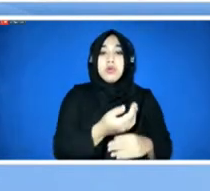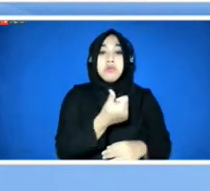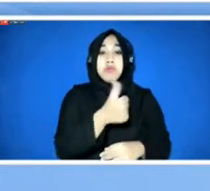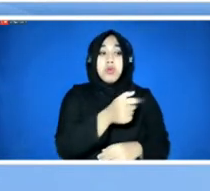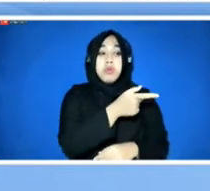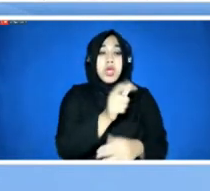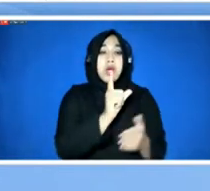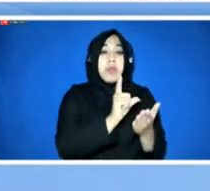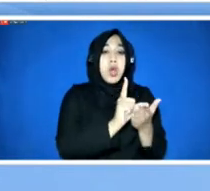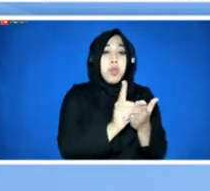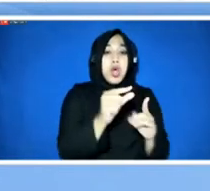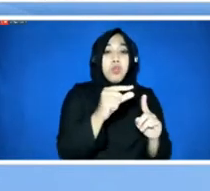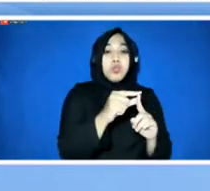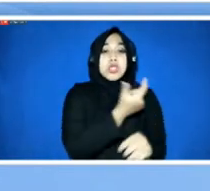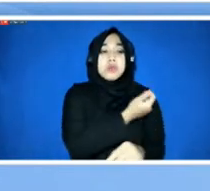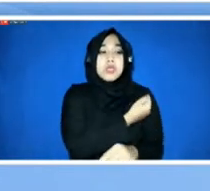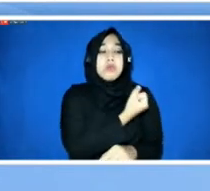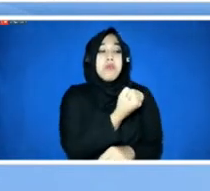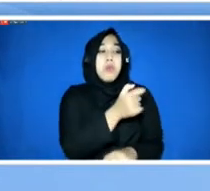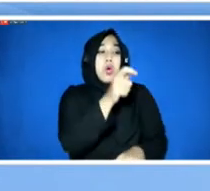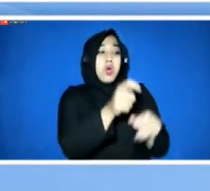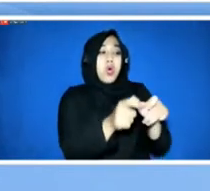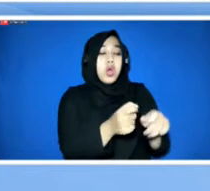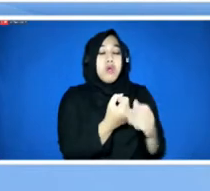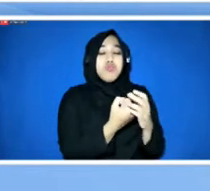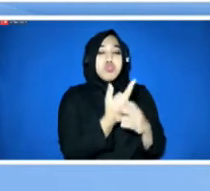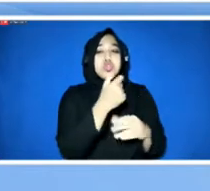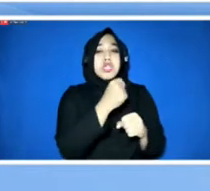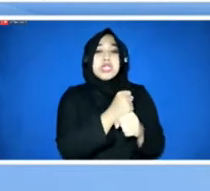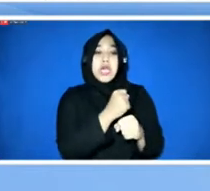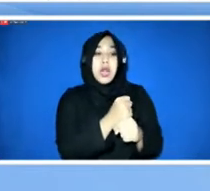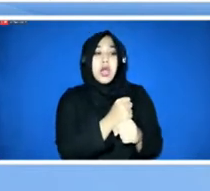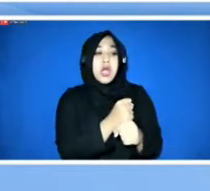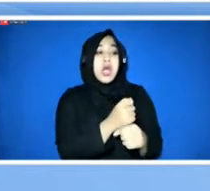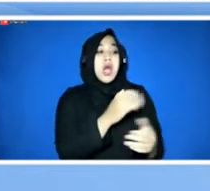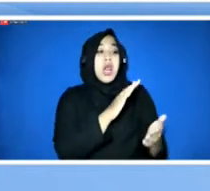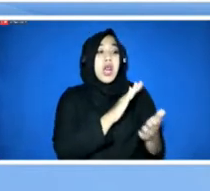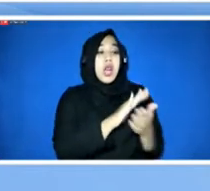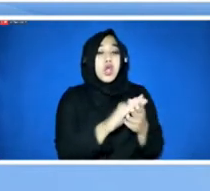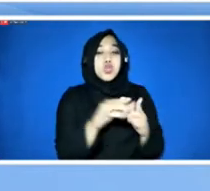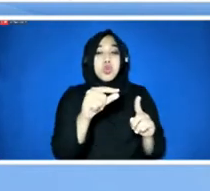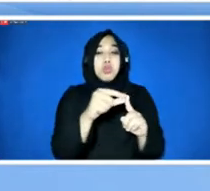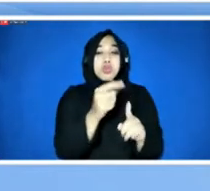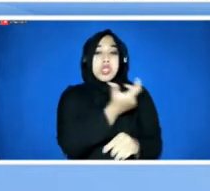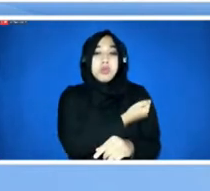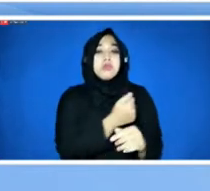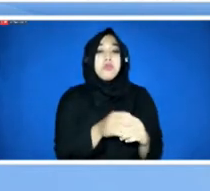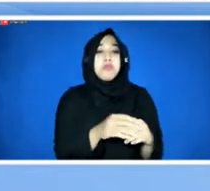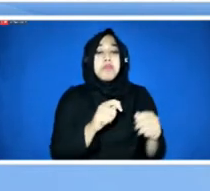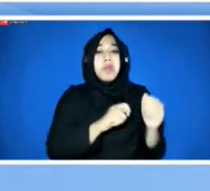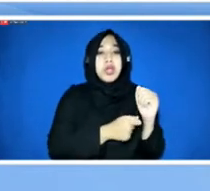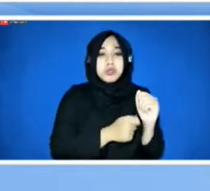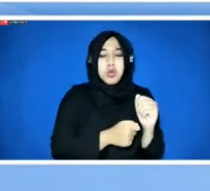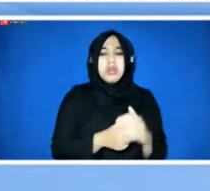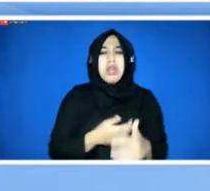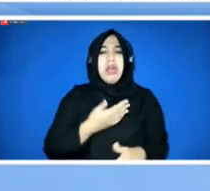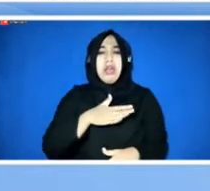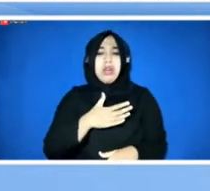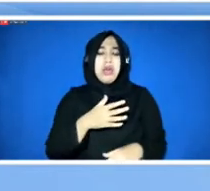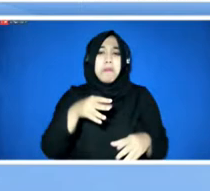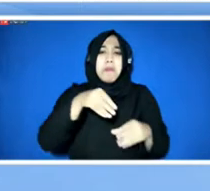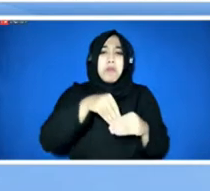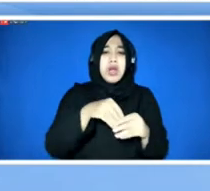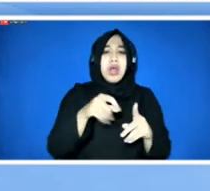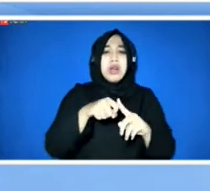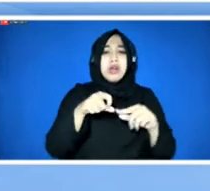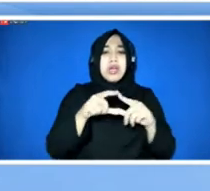ke puskesmas berapa orang yang bergejala sehingga puskesmas bisa follow up. Nah, ini yang kemudian sering hilang. Kadang peran kader itu tidak